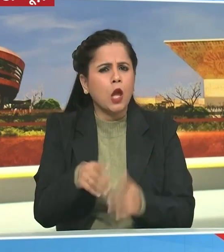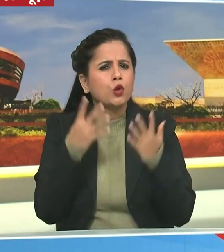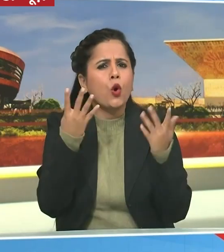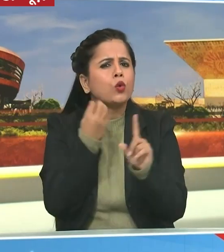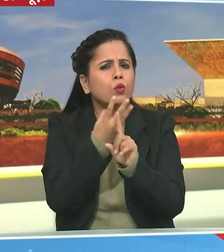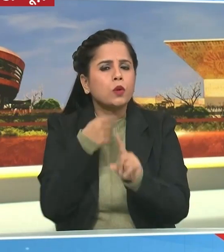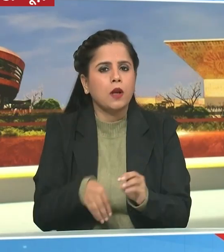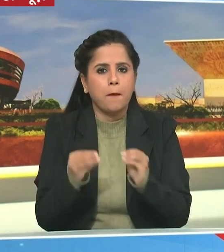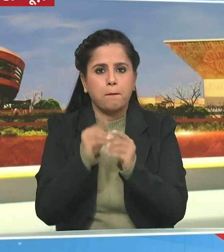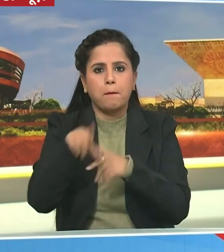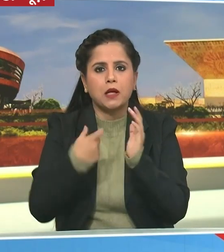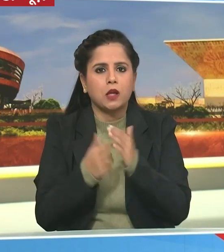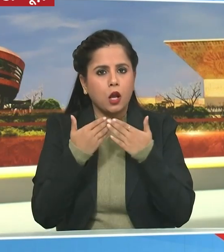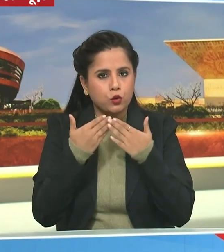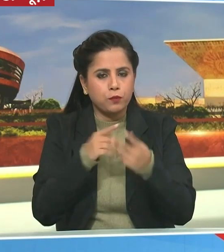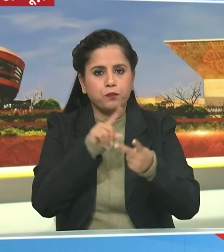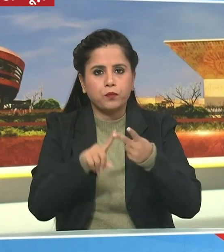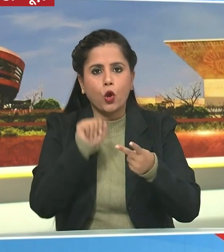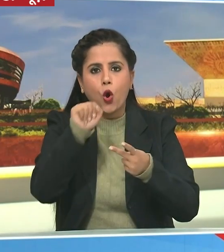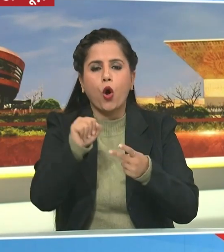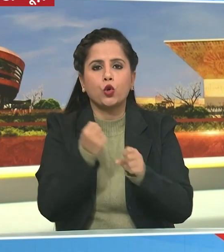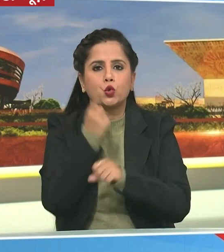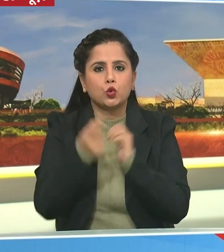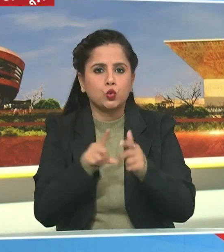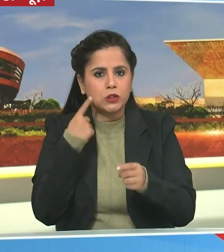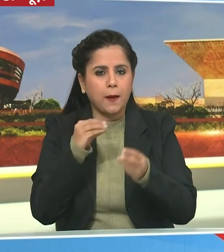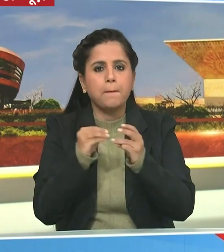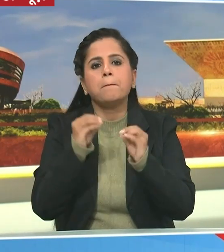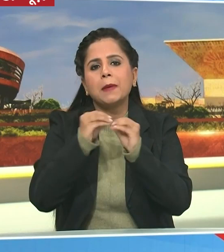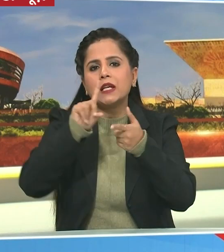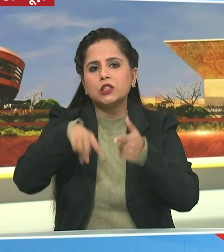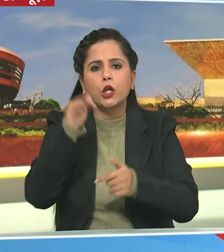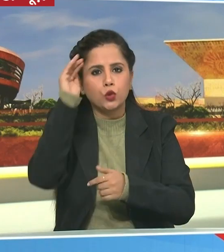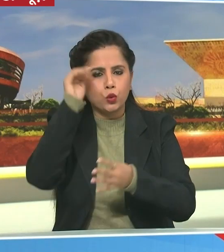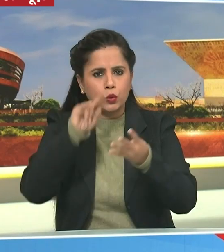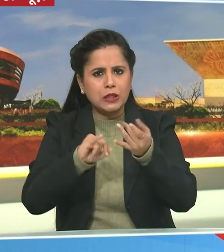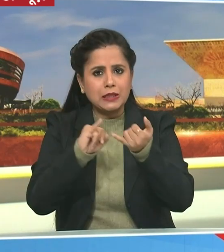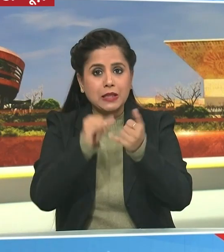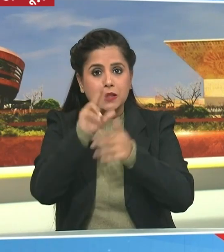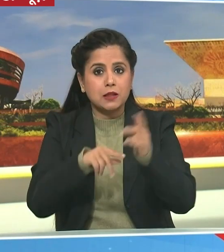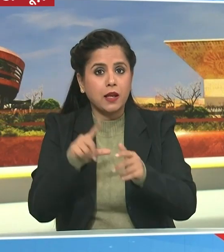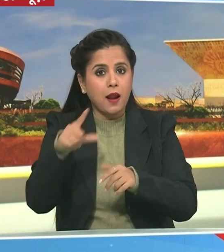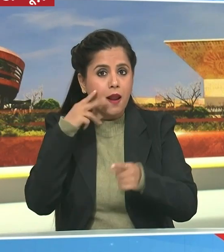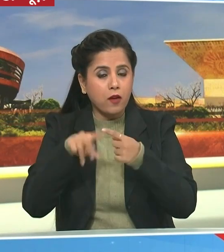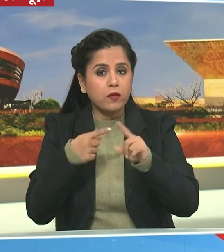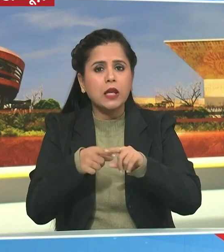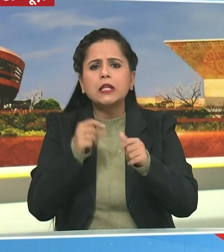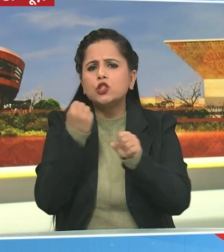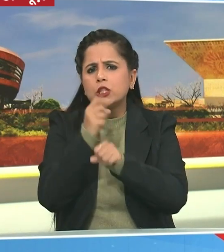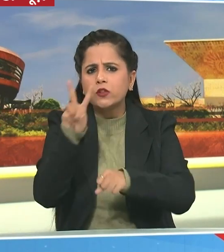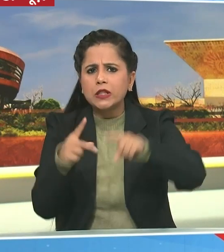चैनलों में बजरंग एजुकेशन, आपके गुरुजी, बीजे न्यूज, सनसनी लाइव टीवी, जीवीटी